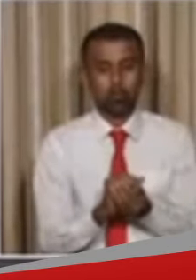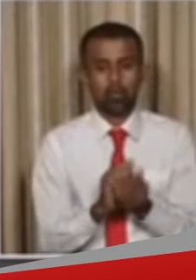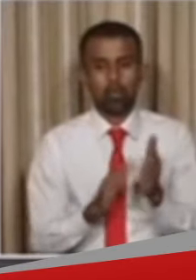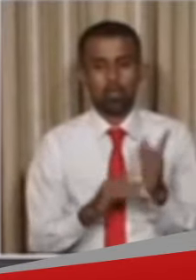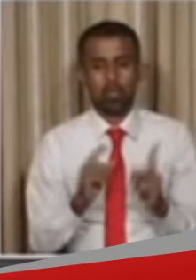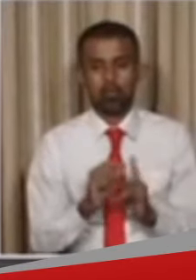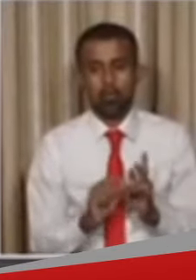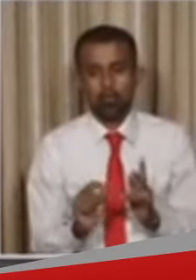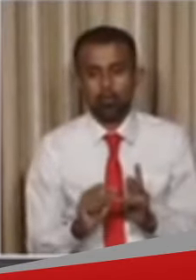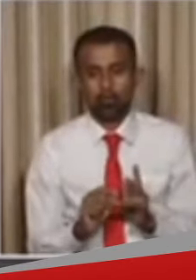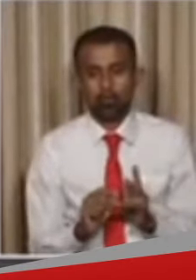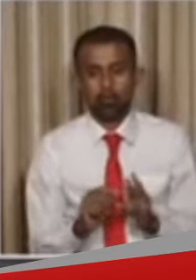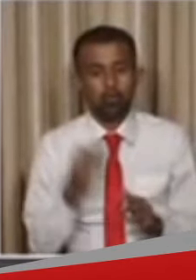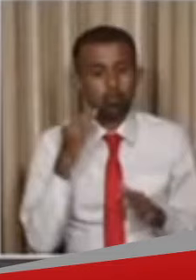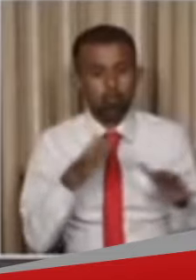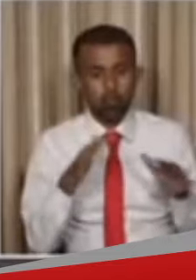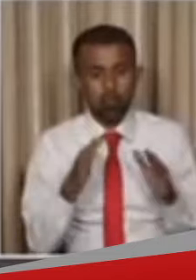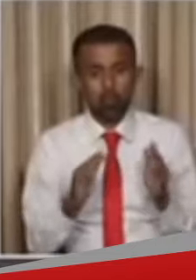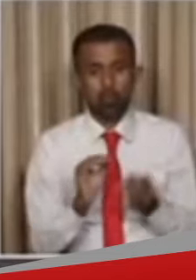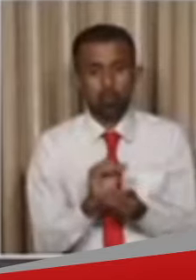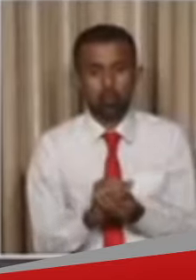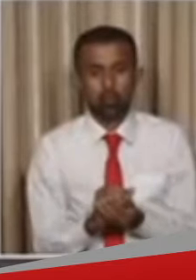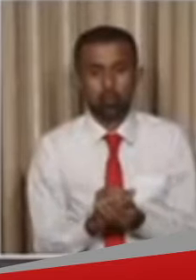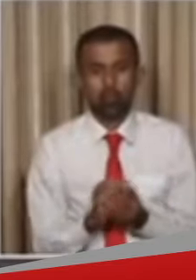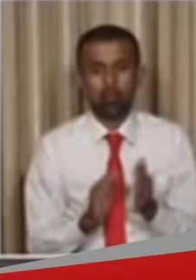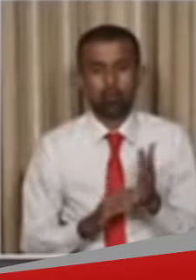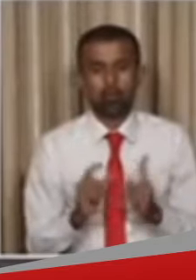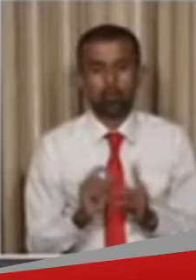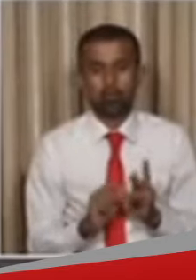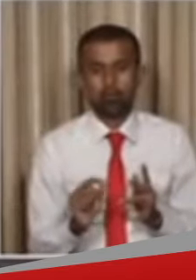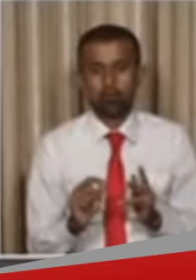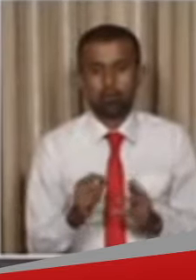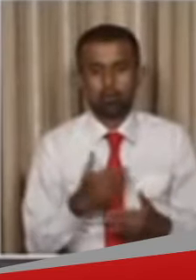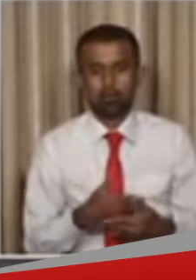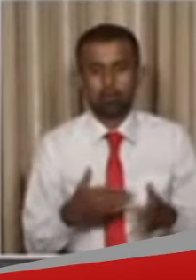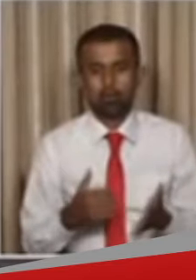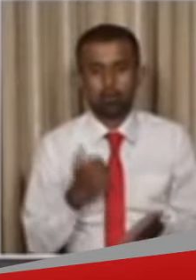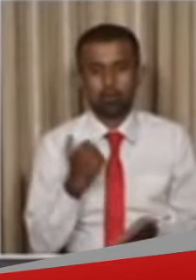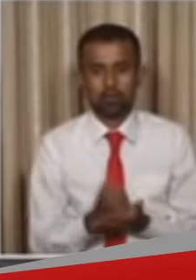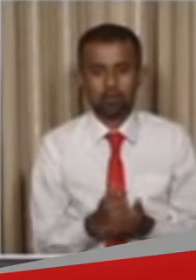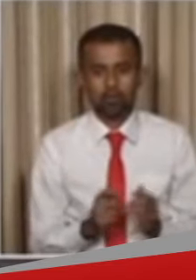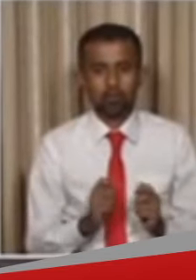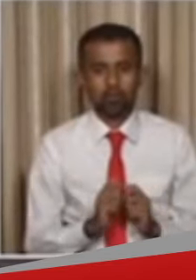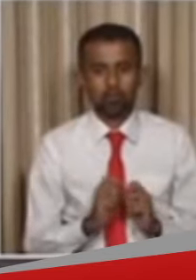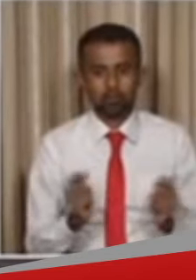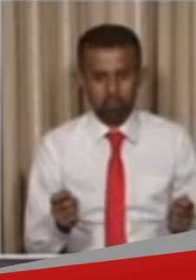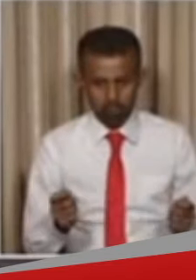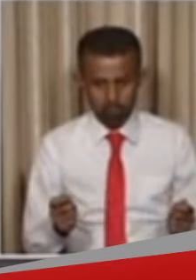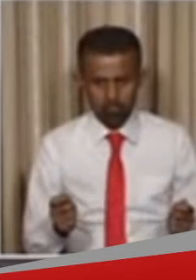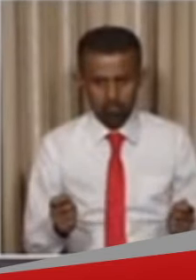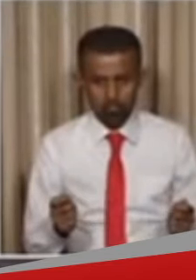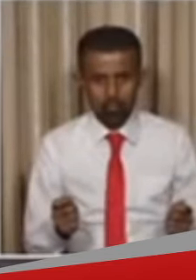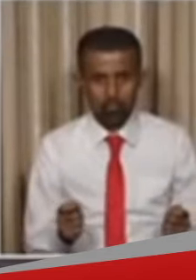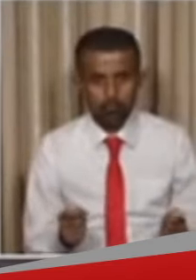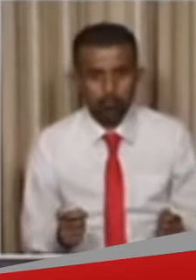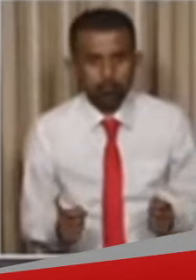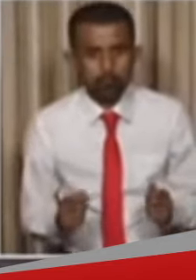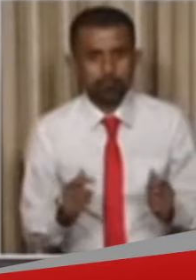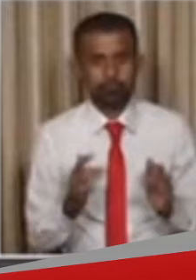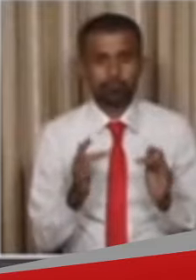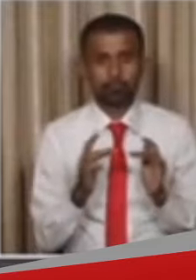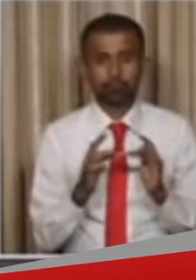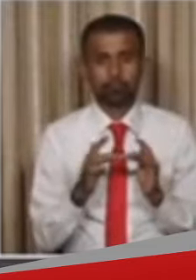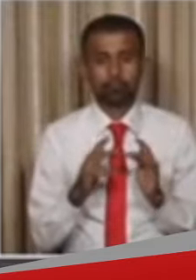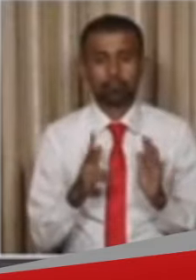අමාත්‍යංශයේ මහජන ආරක්ෂාව පිළිබඳව තියෙන අමාත්‍යංශයෙන් කැබිනට් පත්‍රිකාවක් නිකුත් වෙනවා, ඉදිරිපත් වෙනවා. ඔන්ලයින්